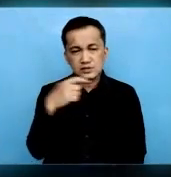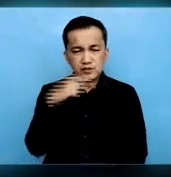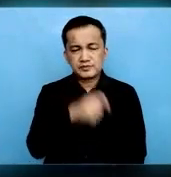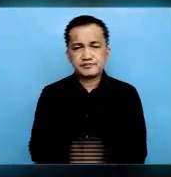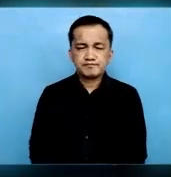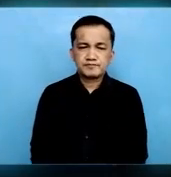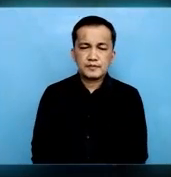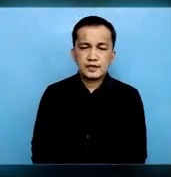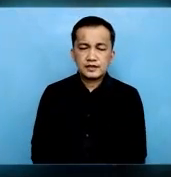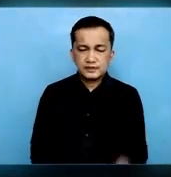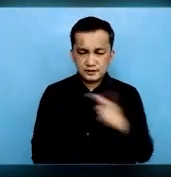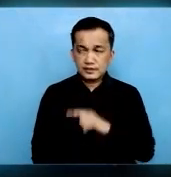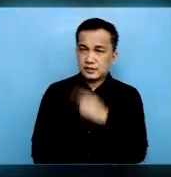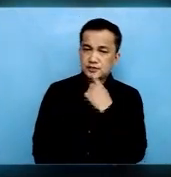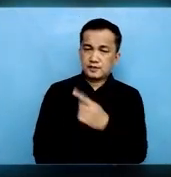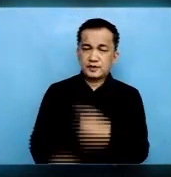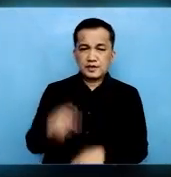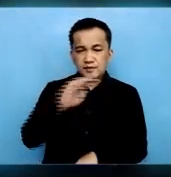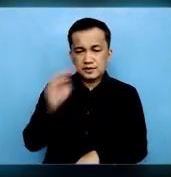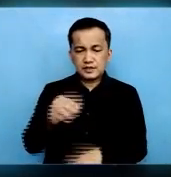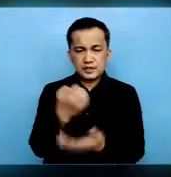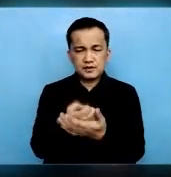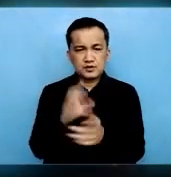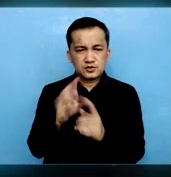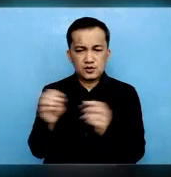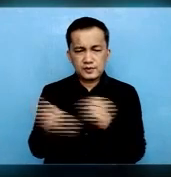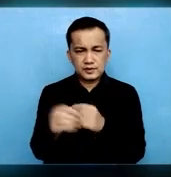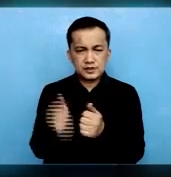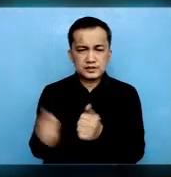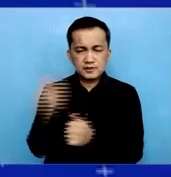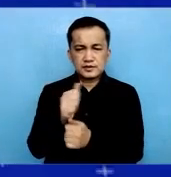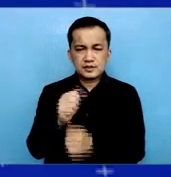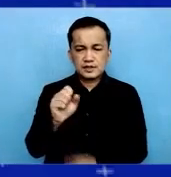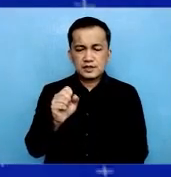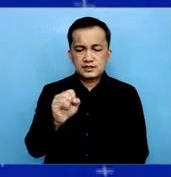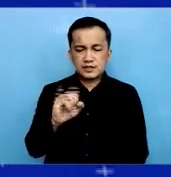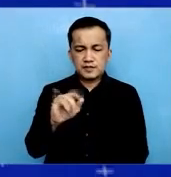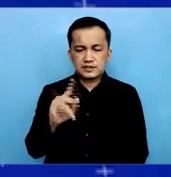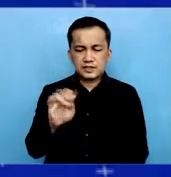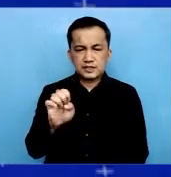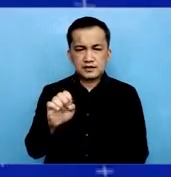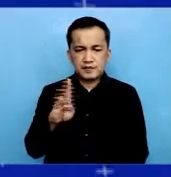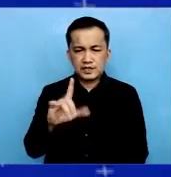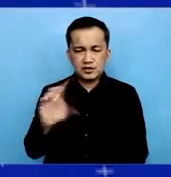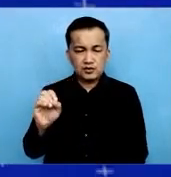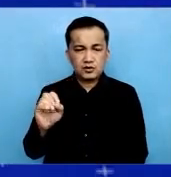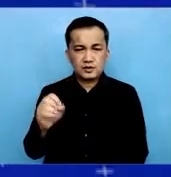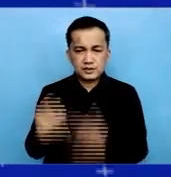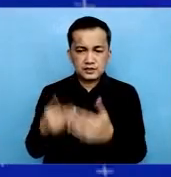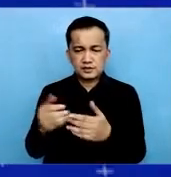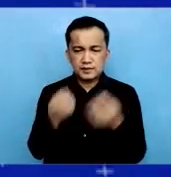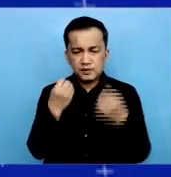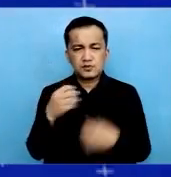Ayon kay Manila Economic and Cultural Office Chairman Sylvester Bello III, inaasikaso na nila ang pagpapauwi sa labi ng